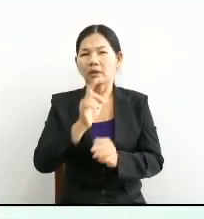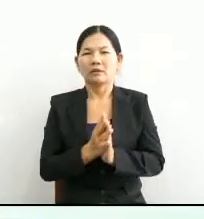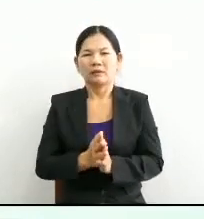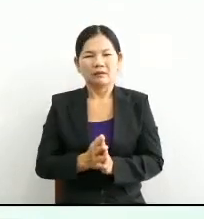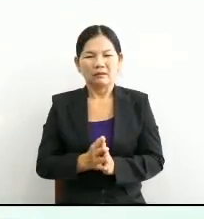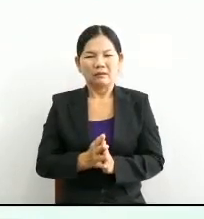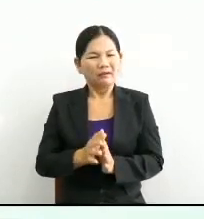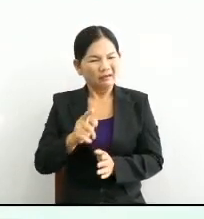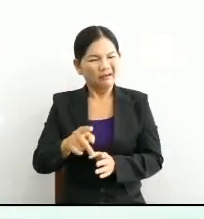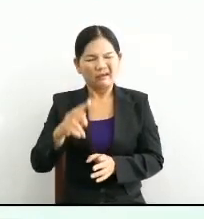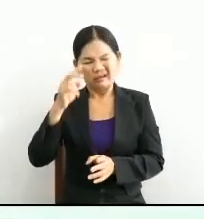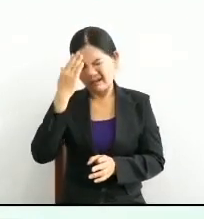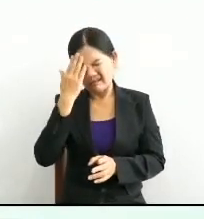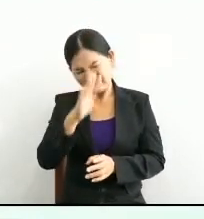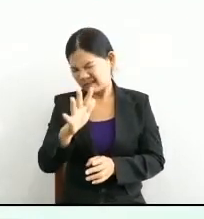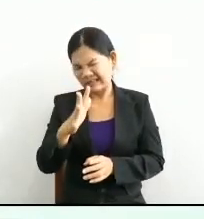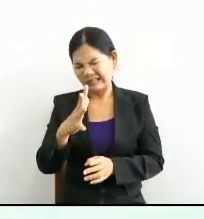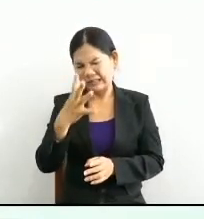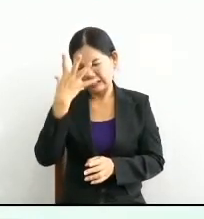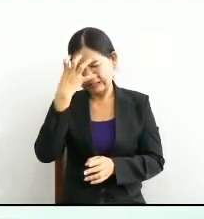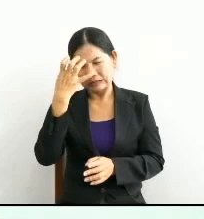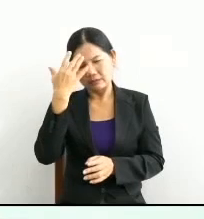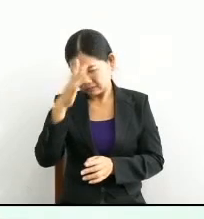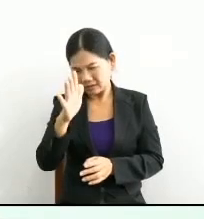tê nè ngay chụp bánh hà mày nát con